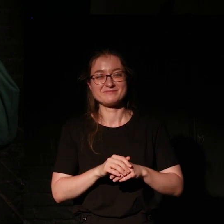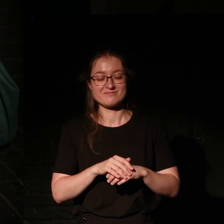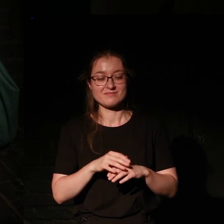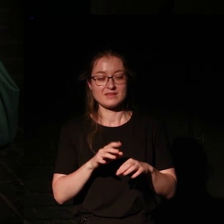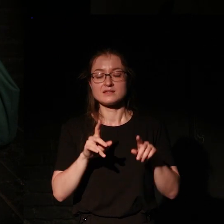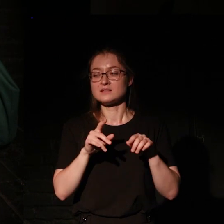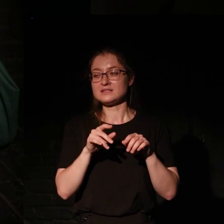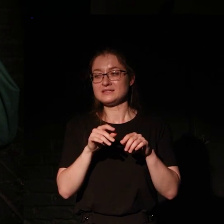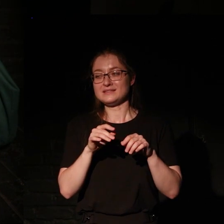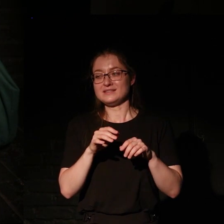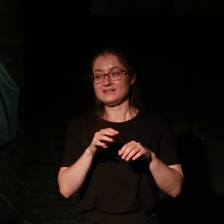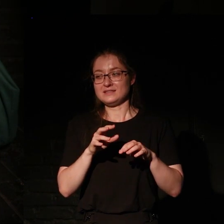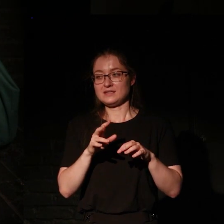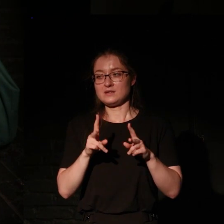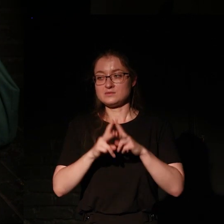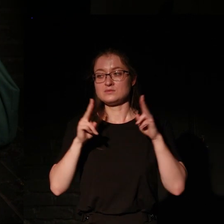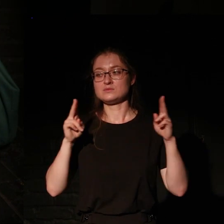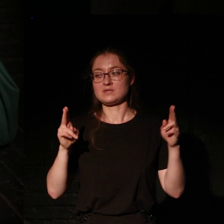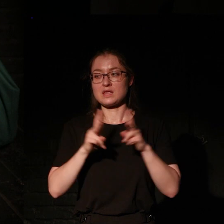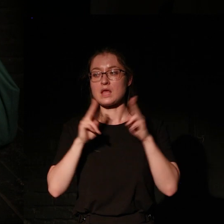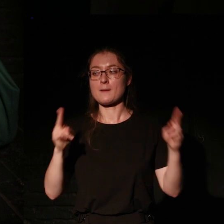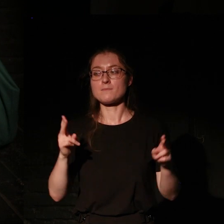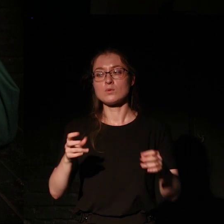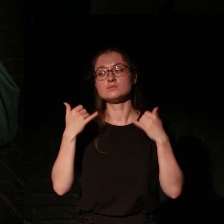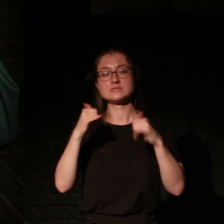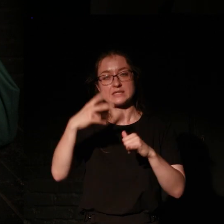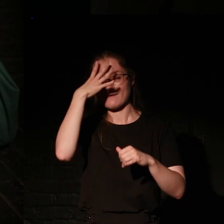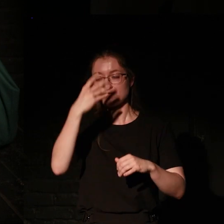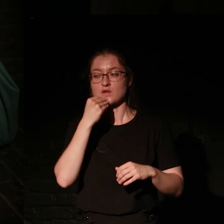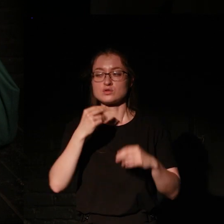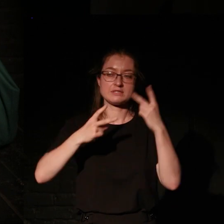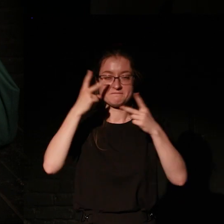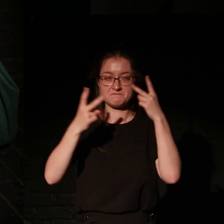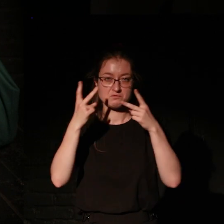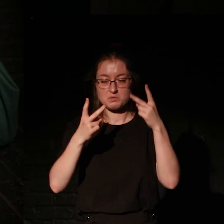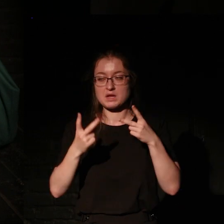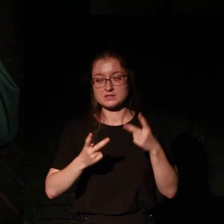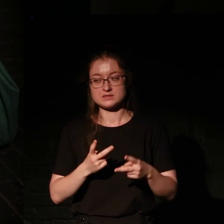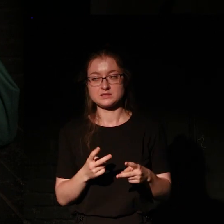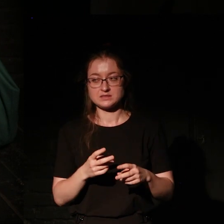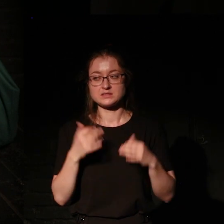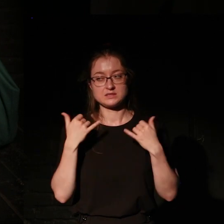No, to mniej więcej na tym polegało również w tekście.